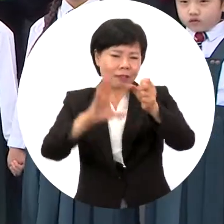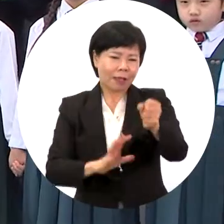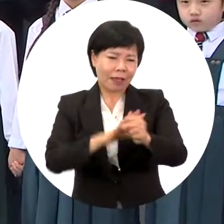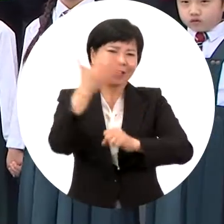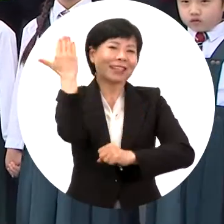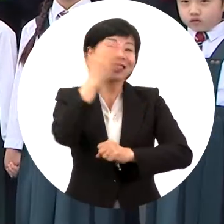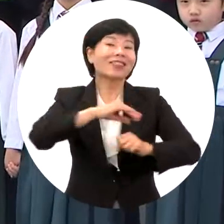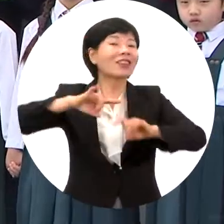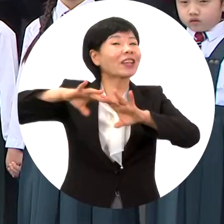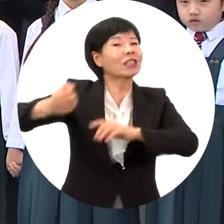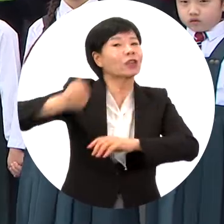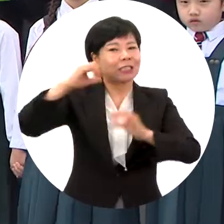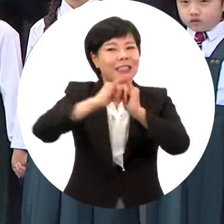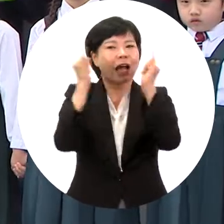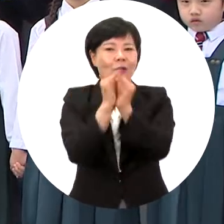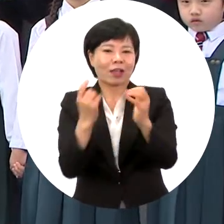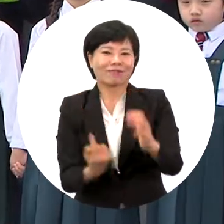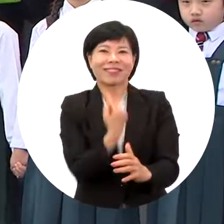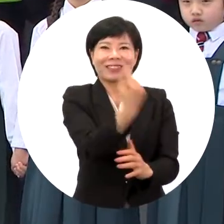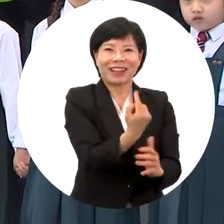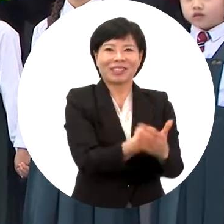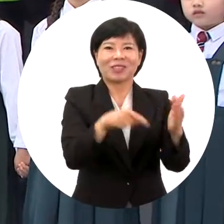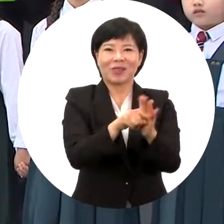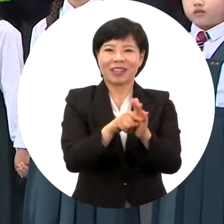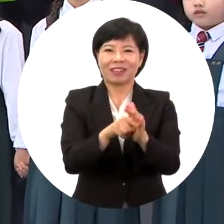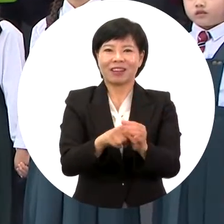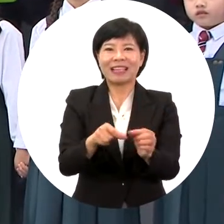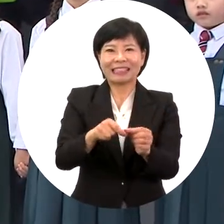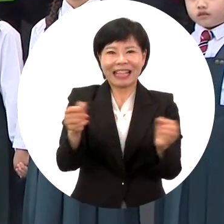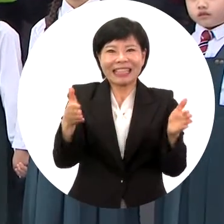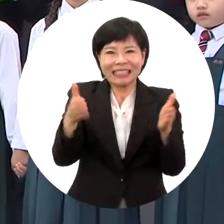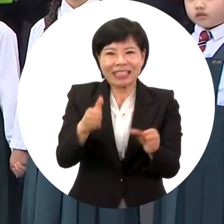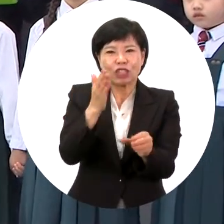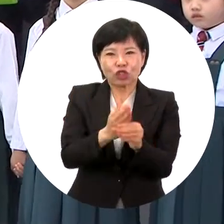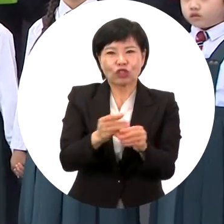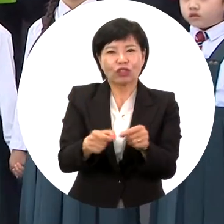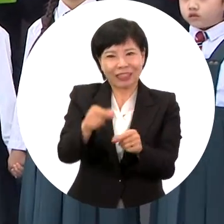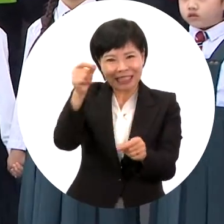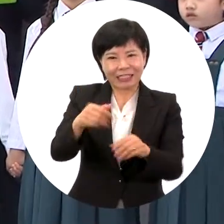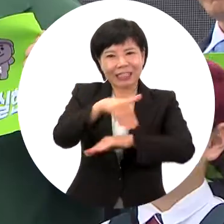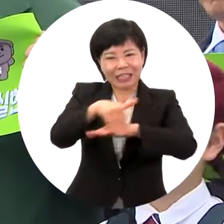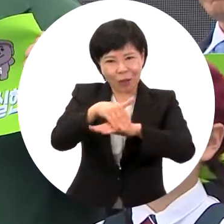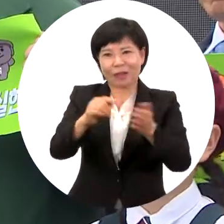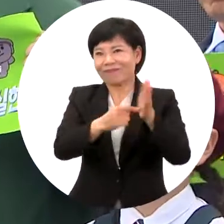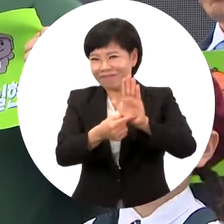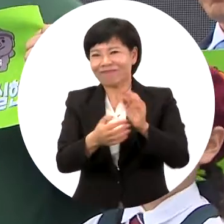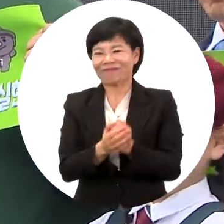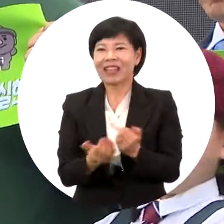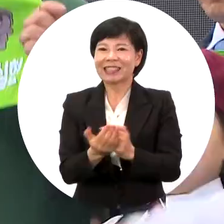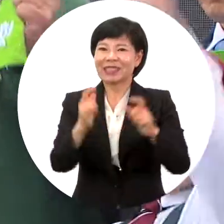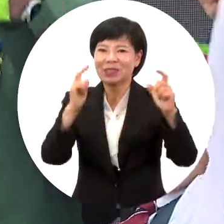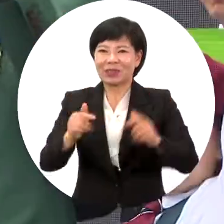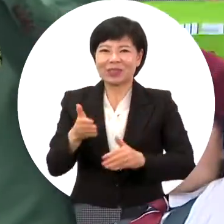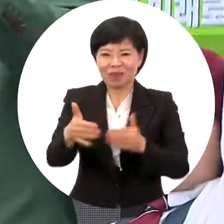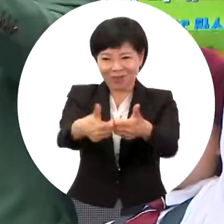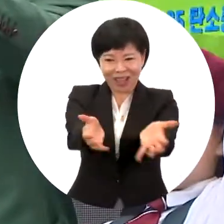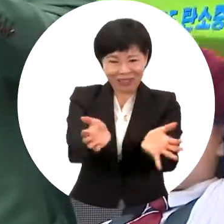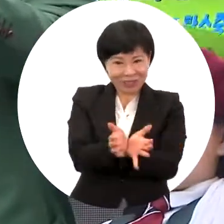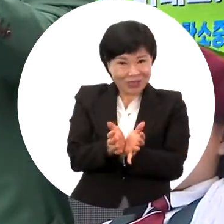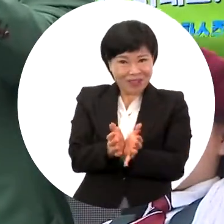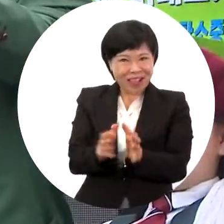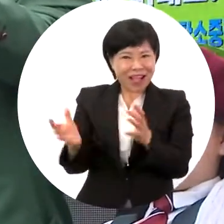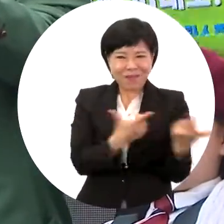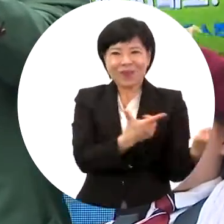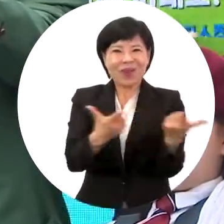청정 에너지 사회로 전환하기 위한 단기 계획과 중장기 계획 실현 로드맵을 담았습니다. 제주도는 전문가 그룹과